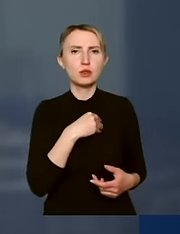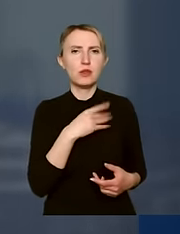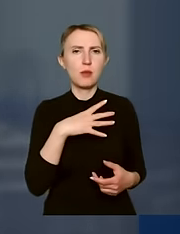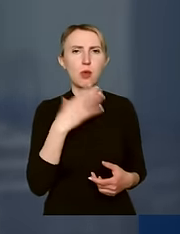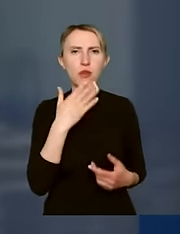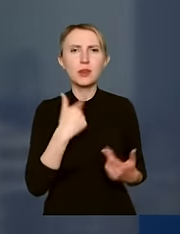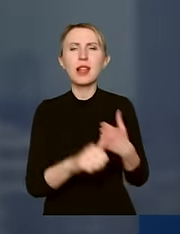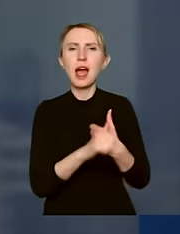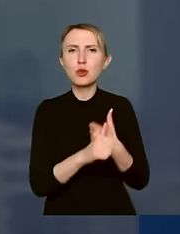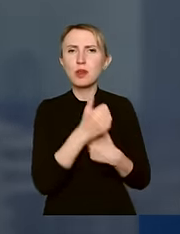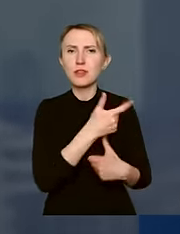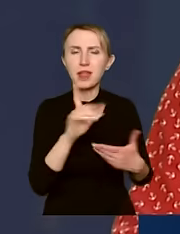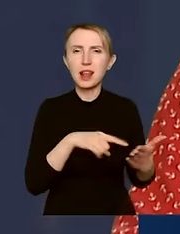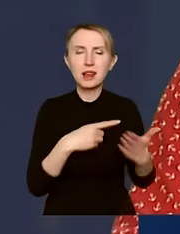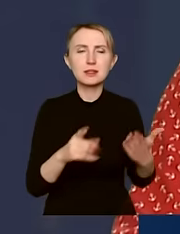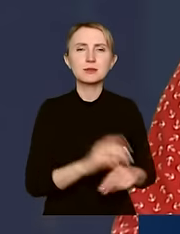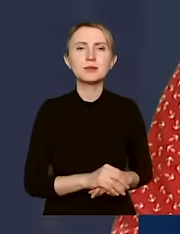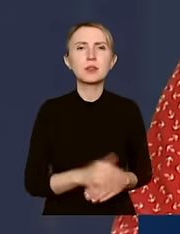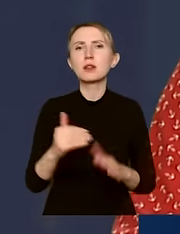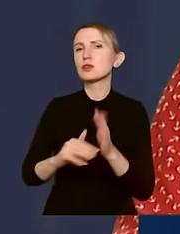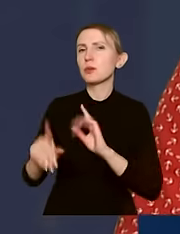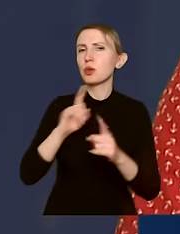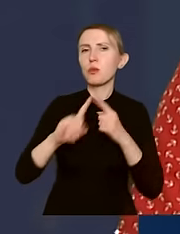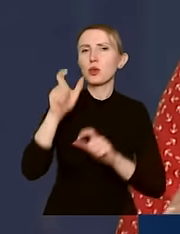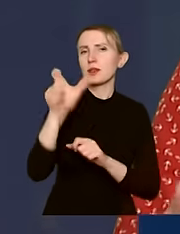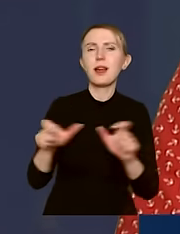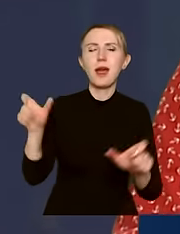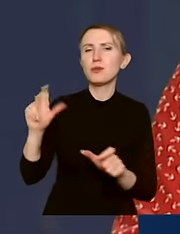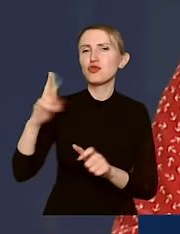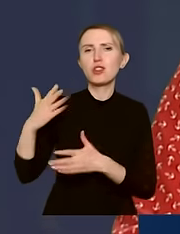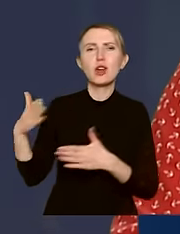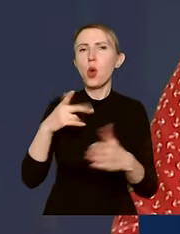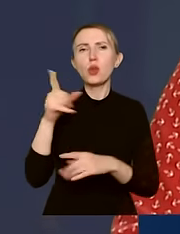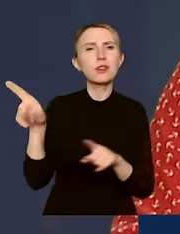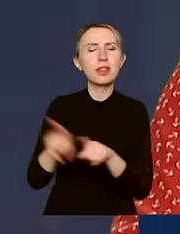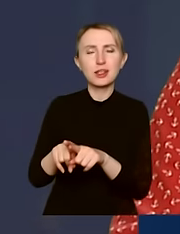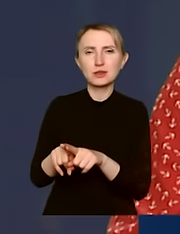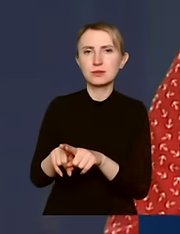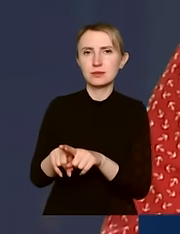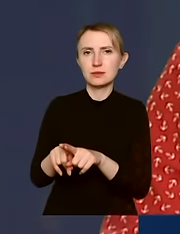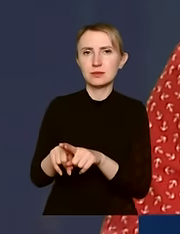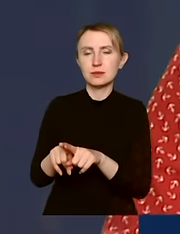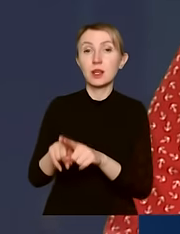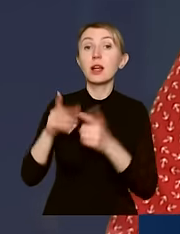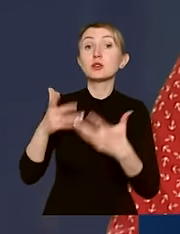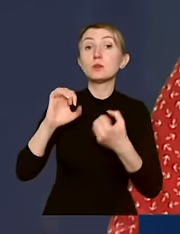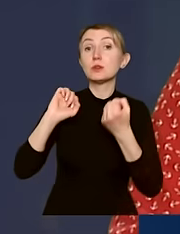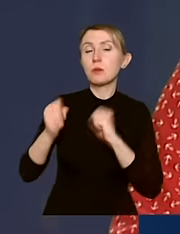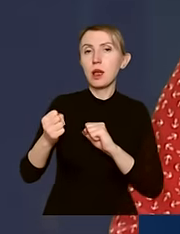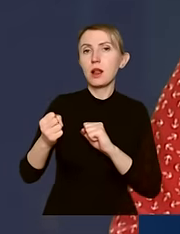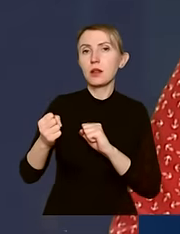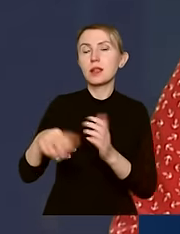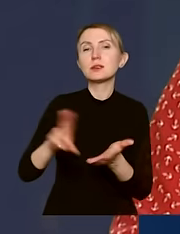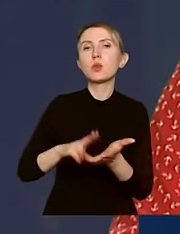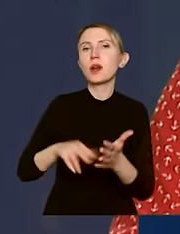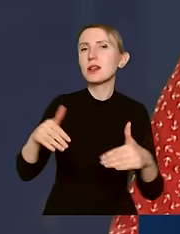tego argumentu wielokrotnie. To by trzeba było rozmawiać z politykami Trzeciej Drogi. Oni zresztą też postulują zmiany, jeżeli chodzi o składkę zdrowotną,